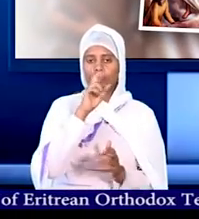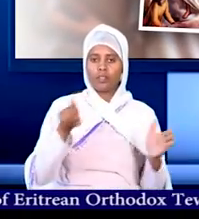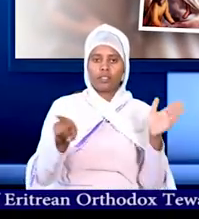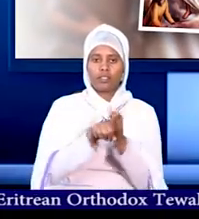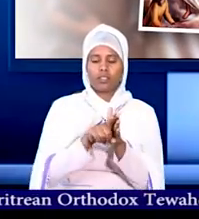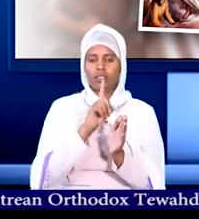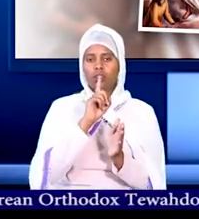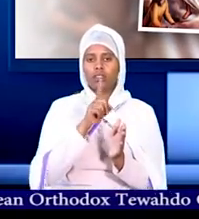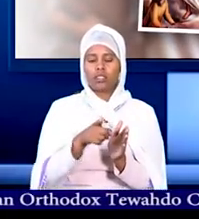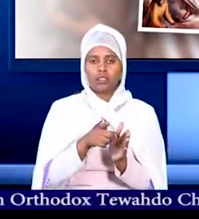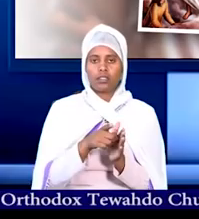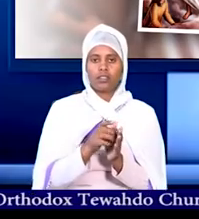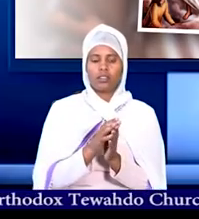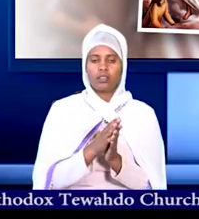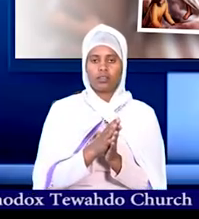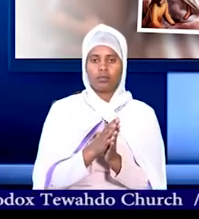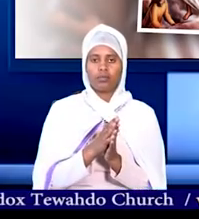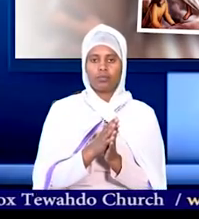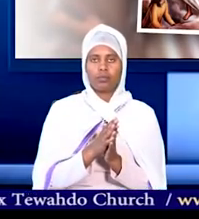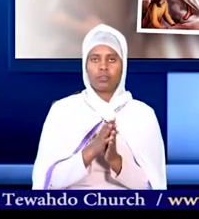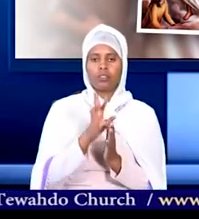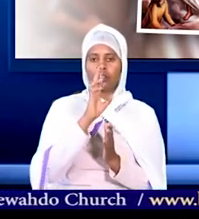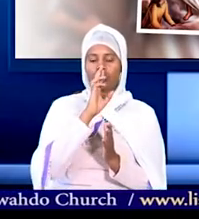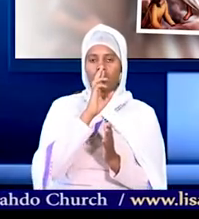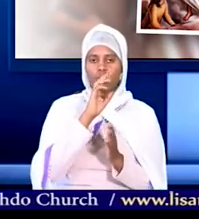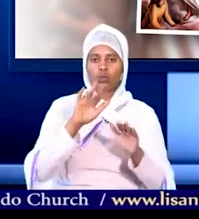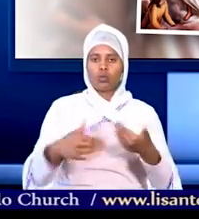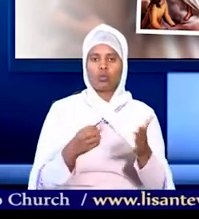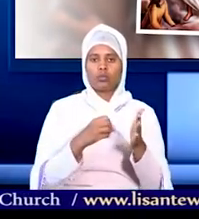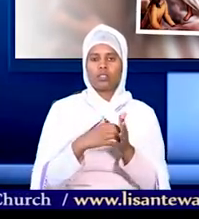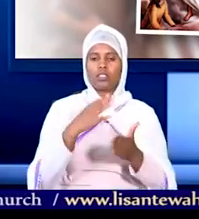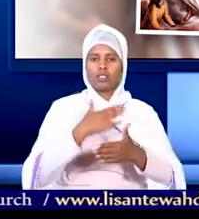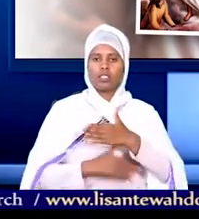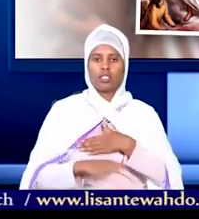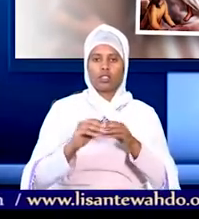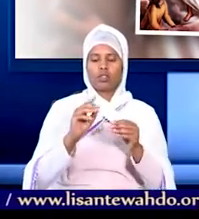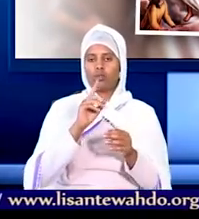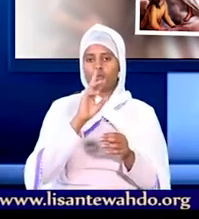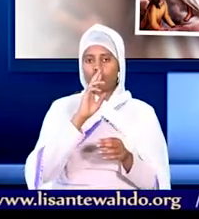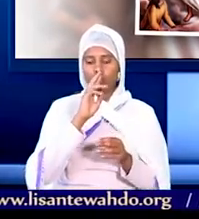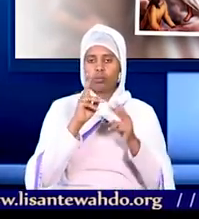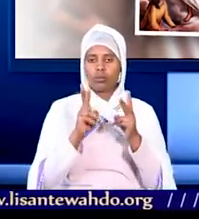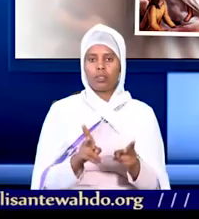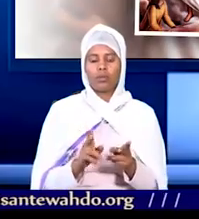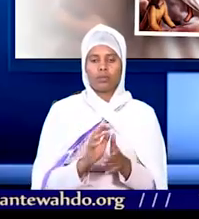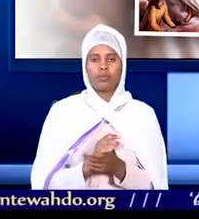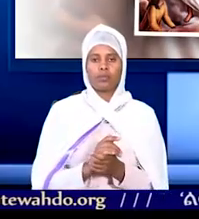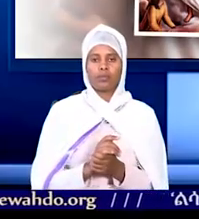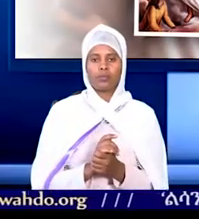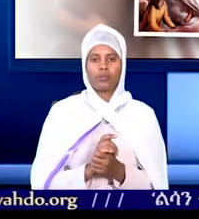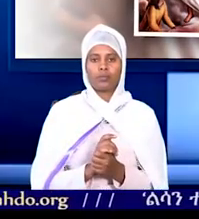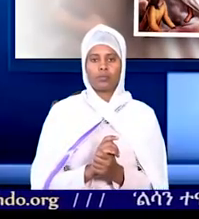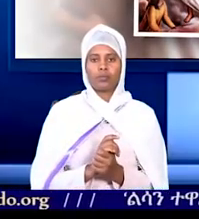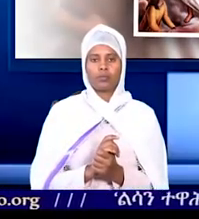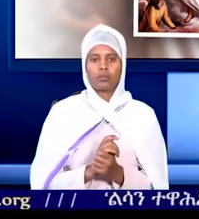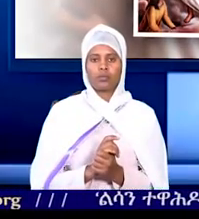ታይዳ ፆም ስለ ሕጊ ትእዛዝ ናይ ፆም ክህቦም ስለ ዝኸኣለ በፆም እዚ